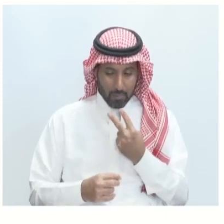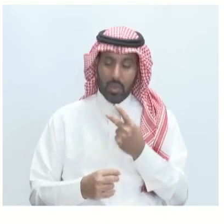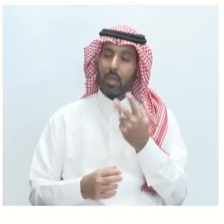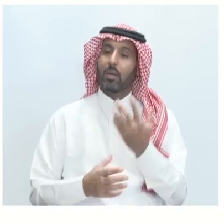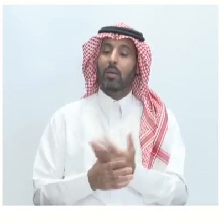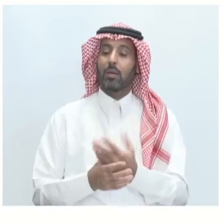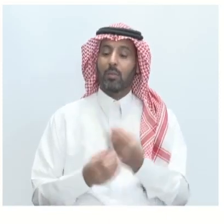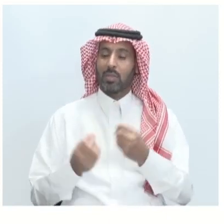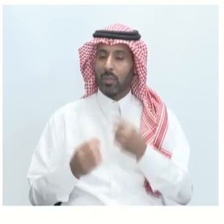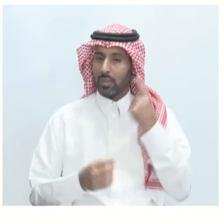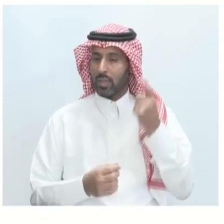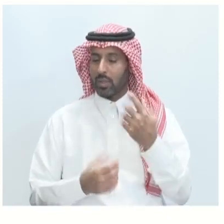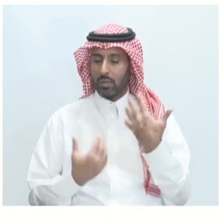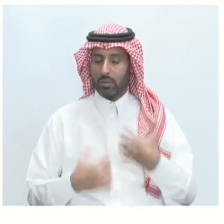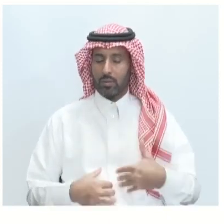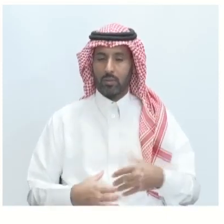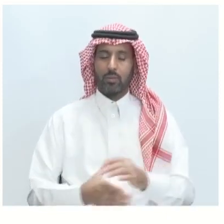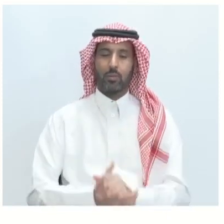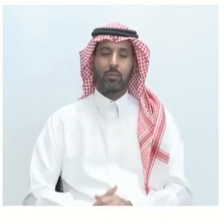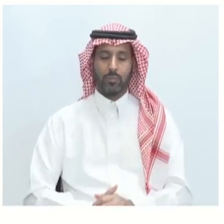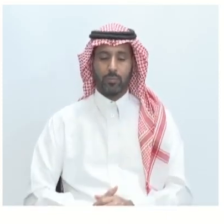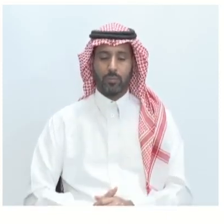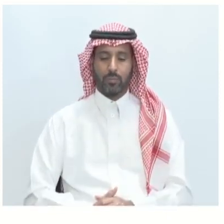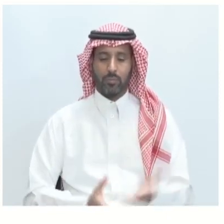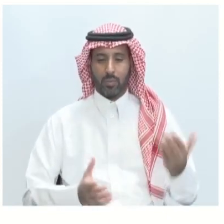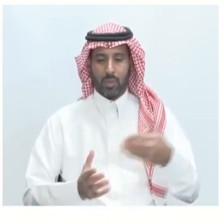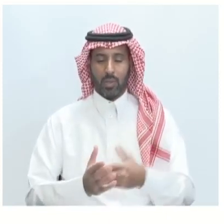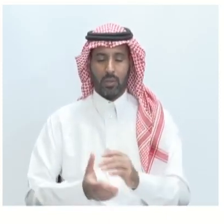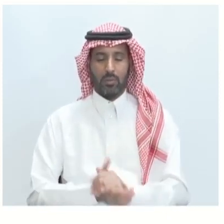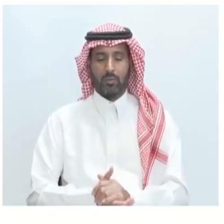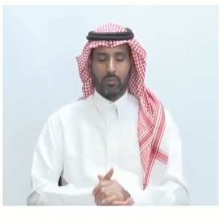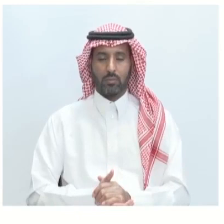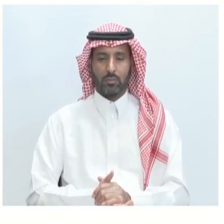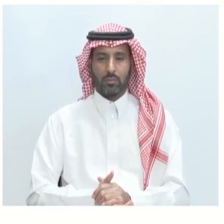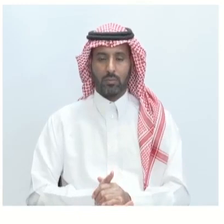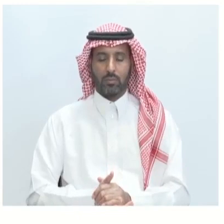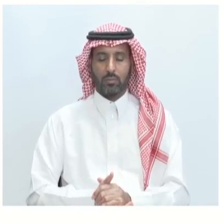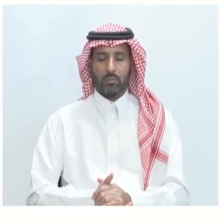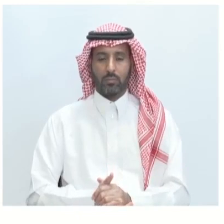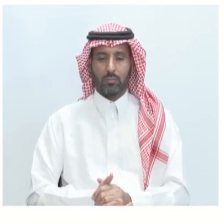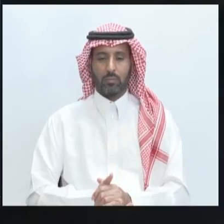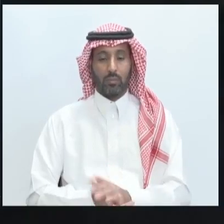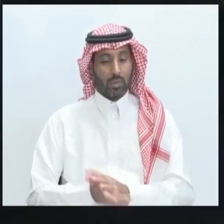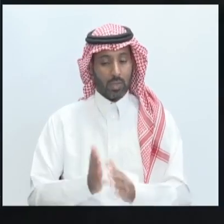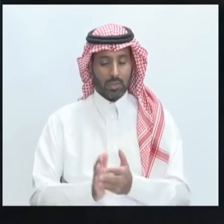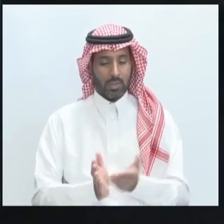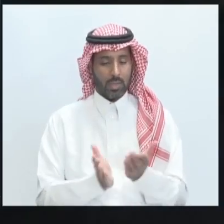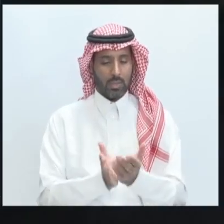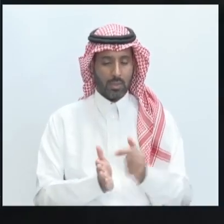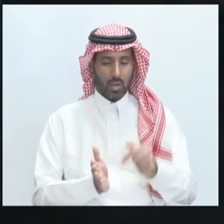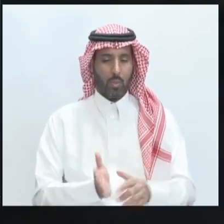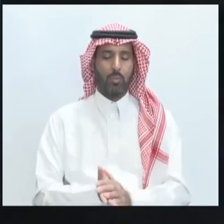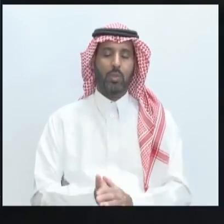لتغير العامل الهرموني وبذلك ابنائي وبناتي الطلاب ننهي درسنا لهذا